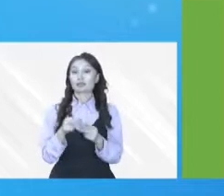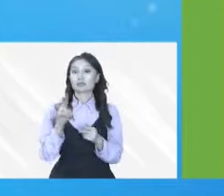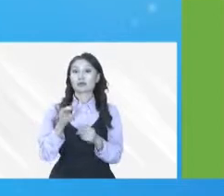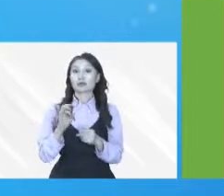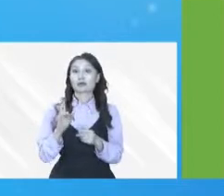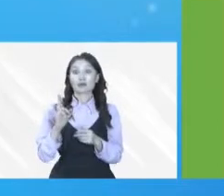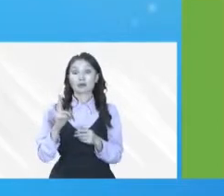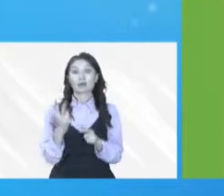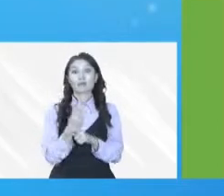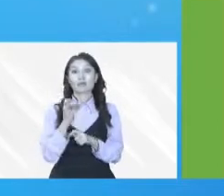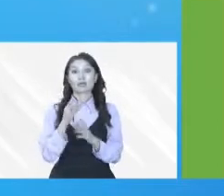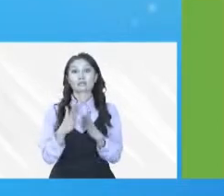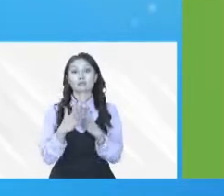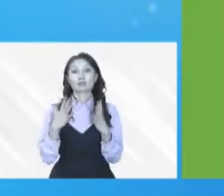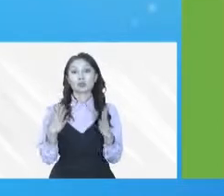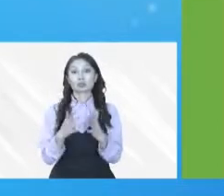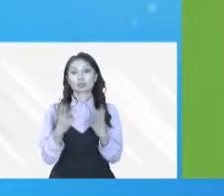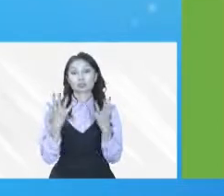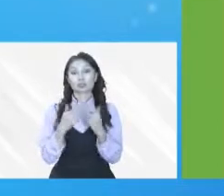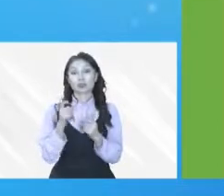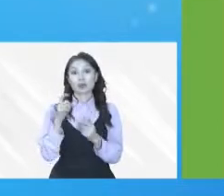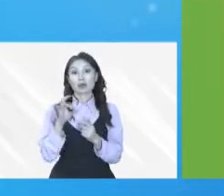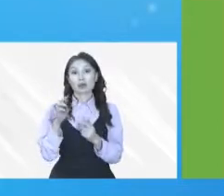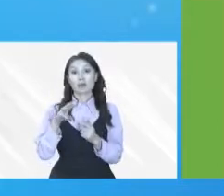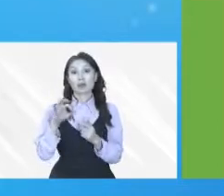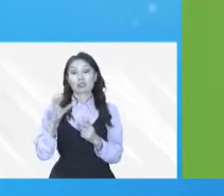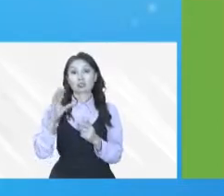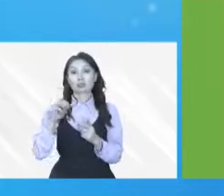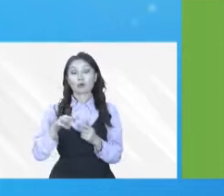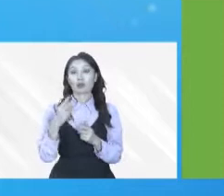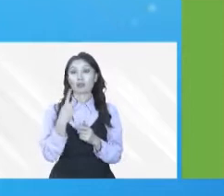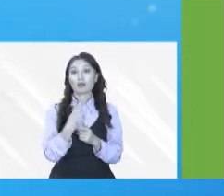ДНК в два раза больше числа хромосом.